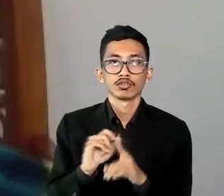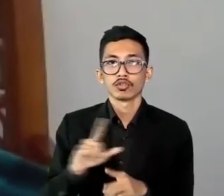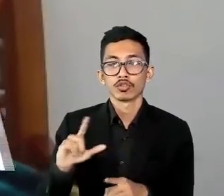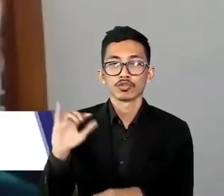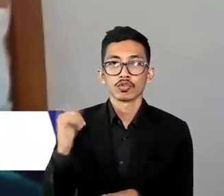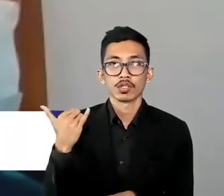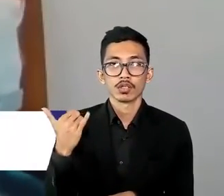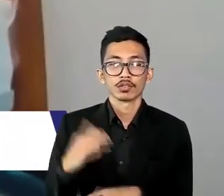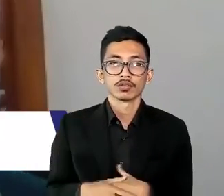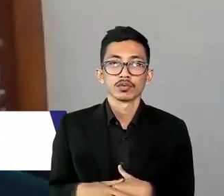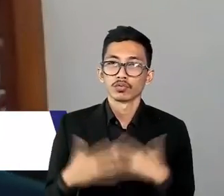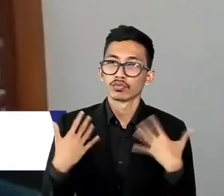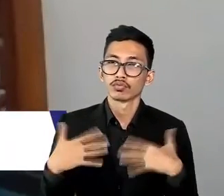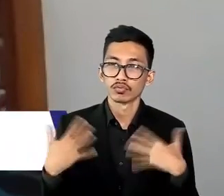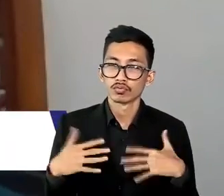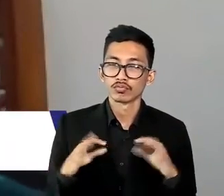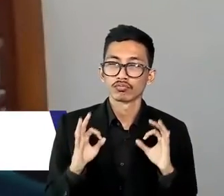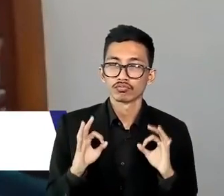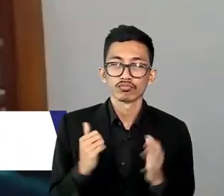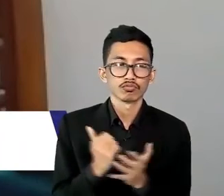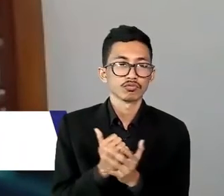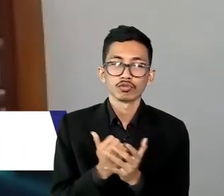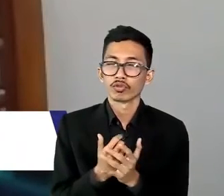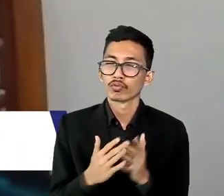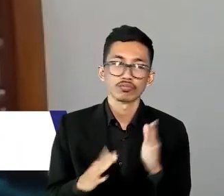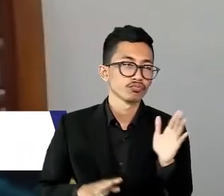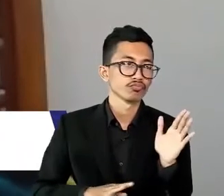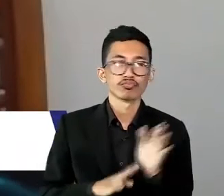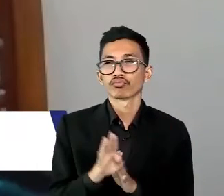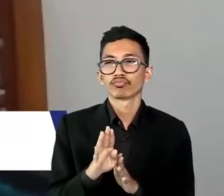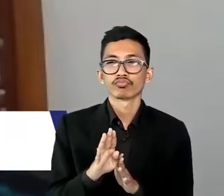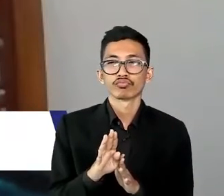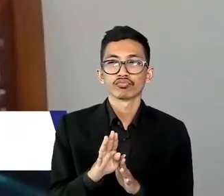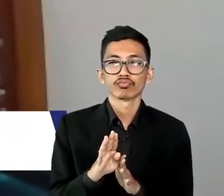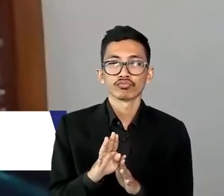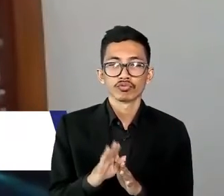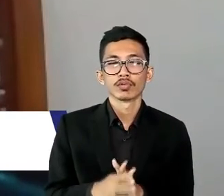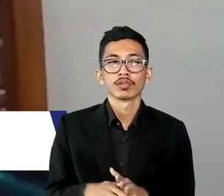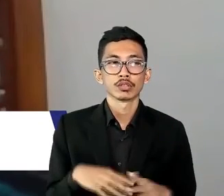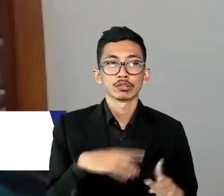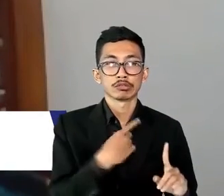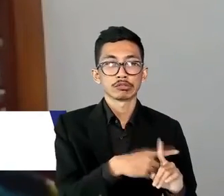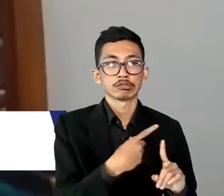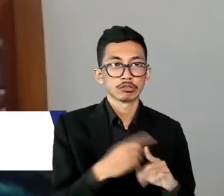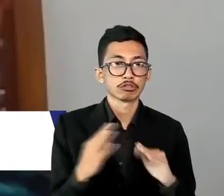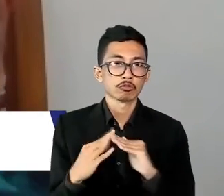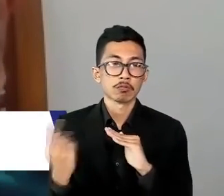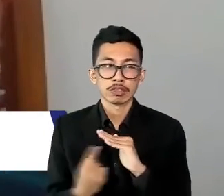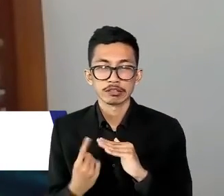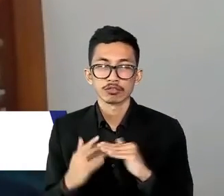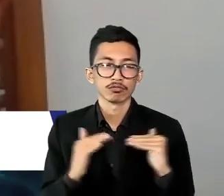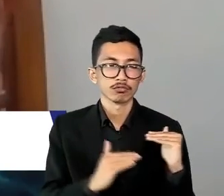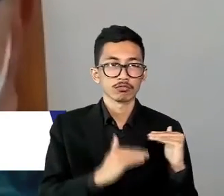memang angka cukup ya menantang kita karena dekat yang isoman yang positif naik, tapi sisi lain juga